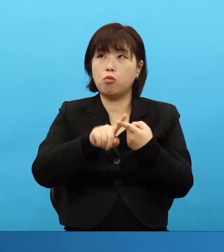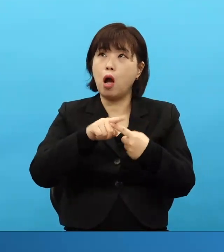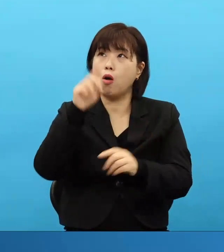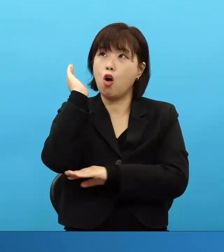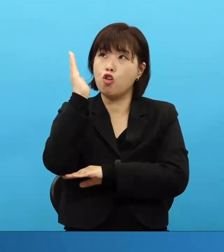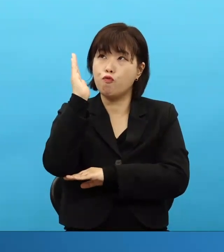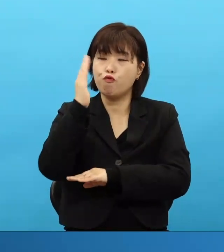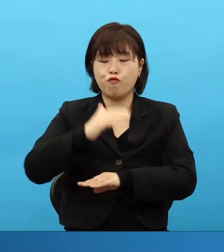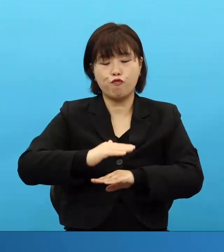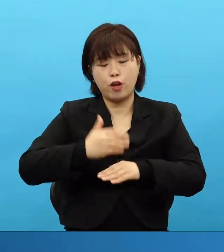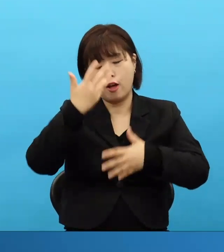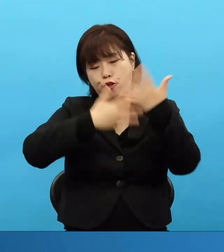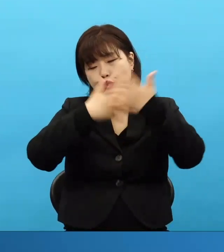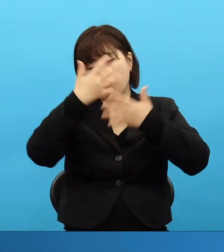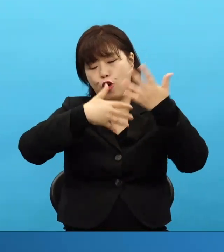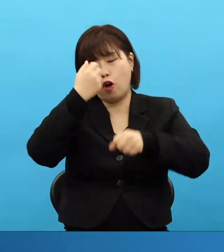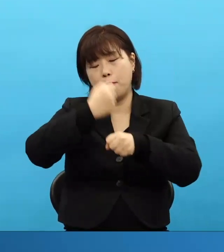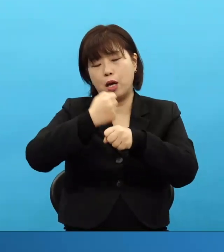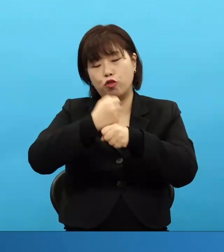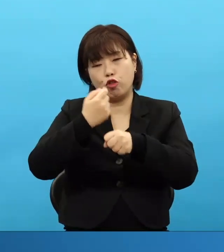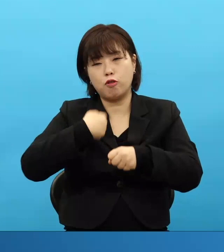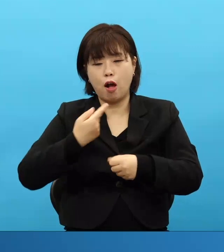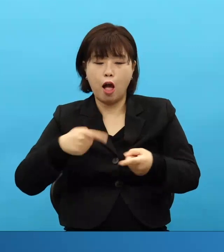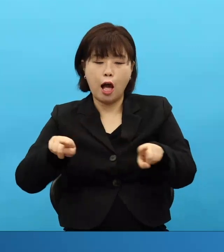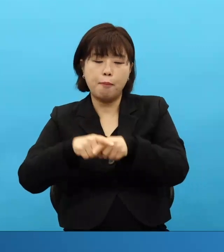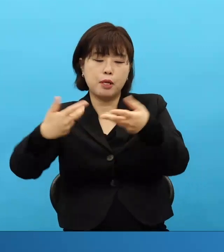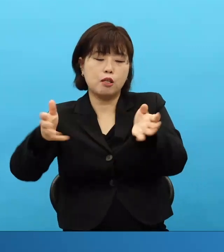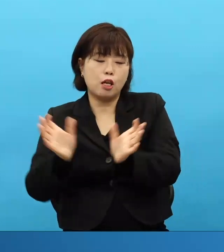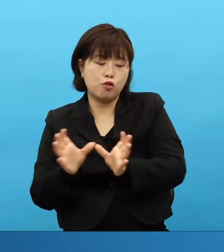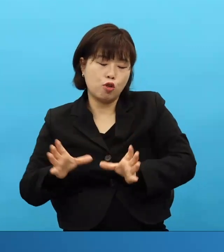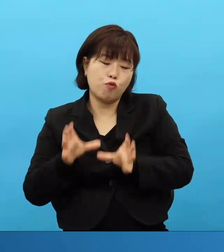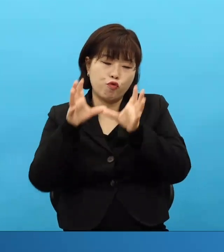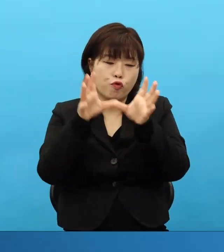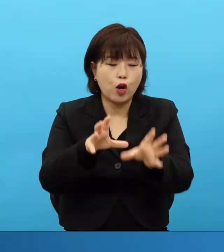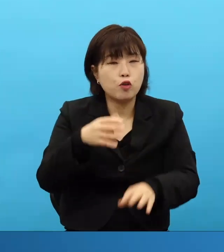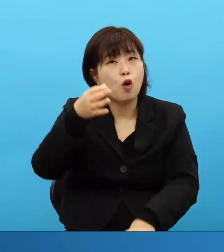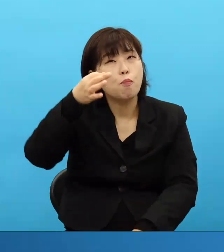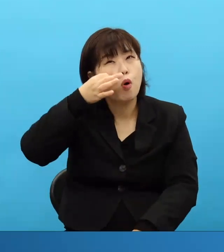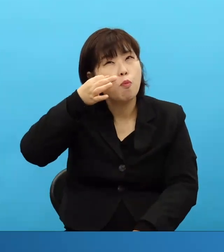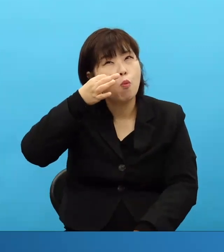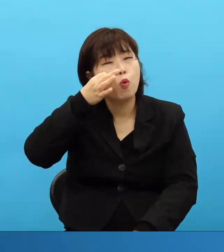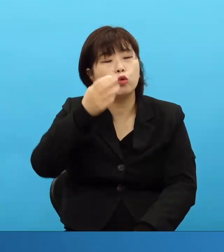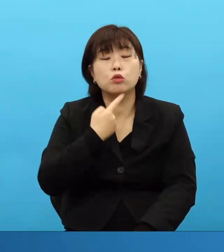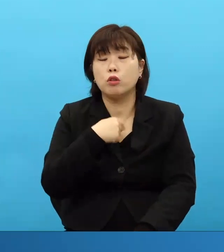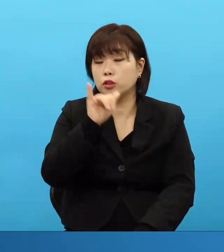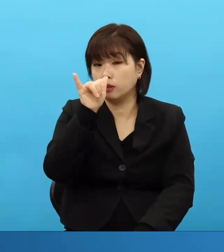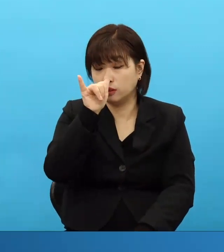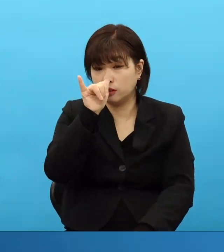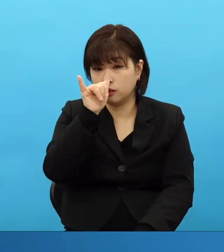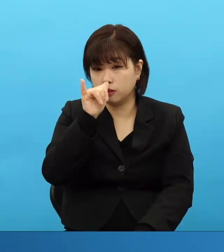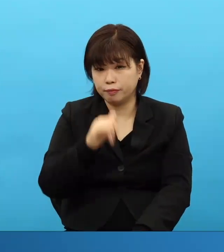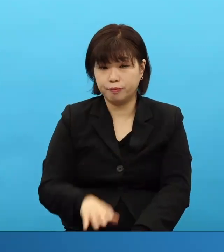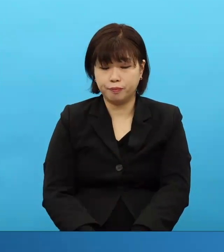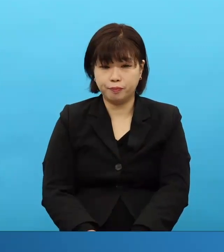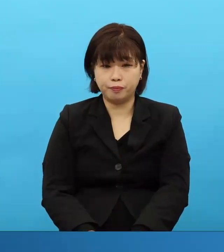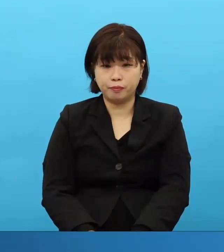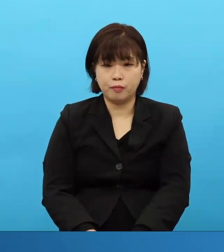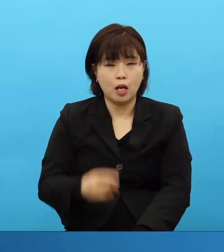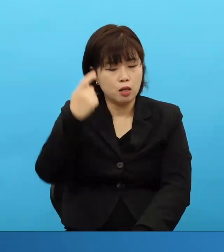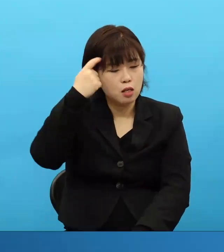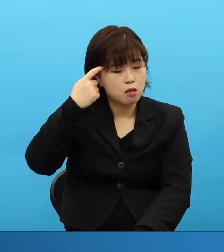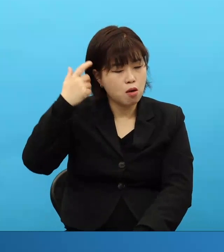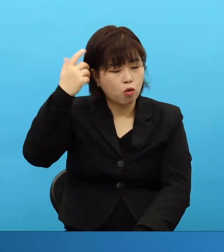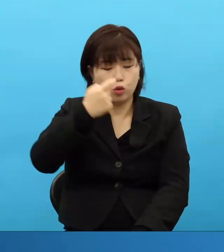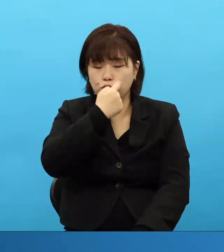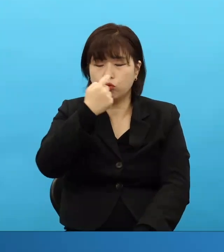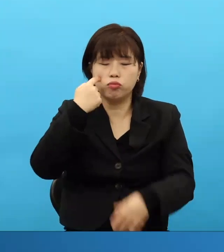they can't see this point in Genesis chapter 그래서 3. 지금은 시대가 발전했기 때문에 영적인 걸 조명하면서 밝힐 필요가 있어요. But now at this age advanced, we